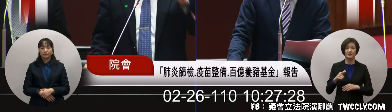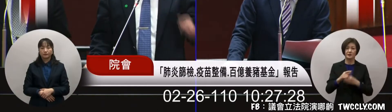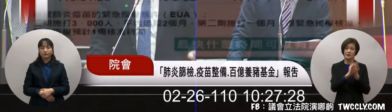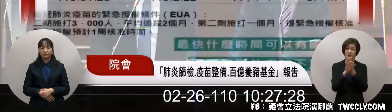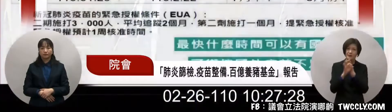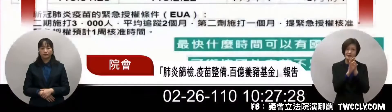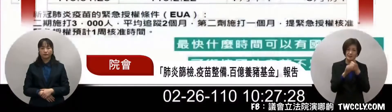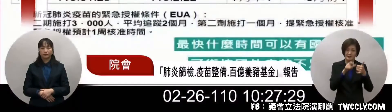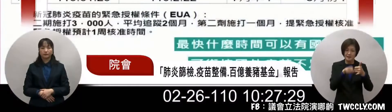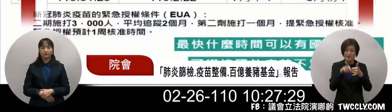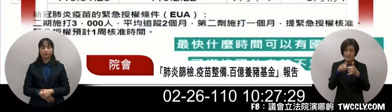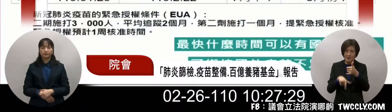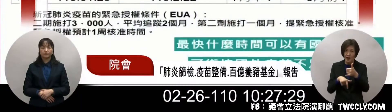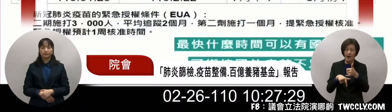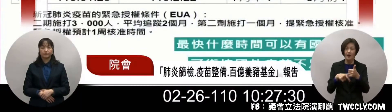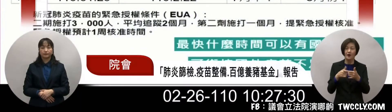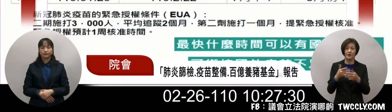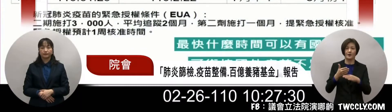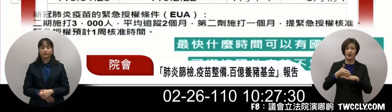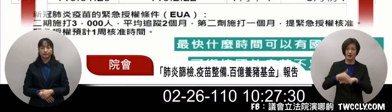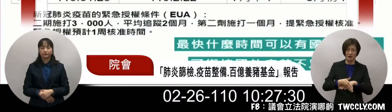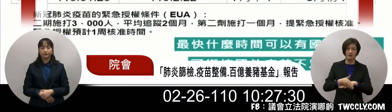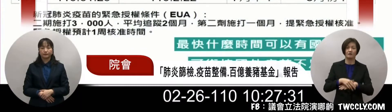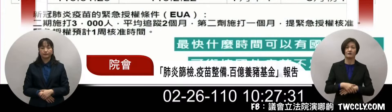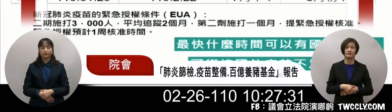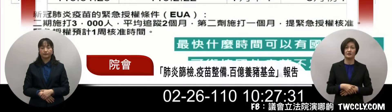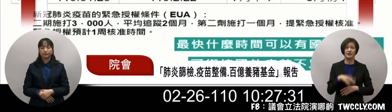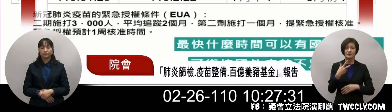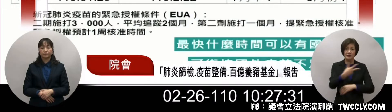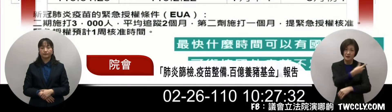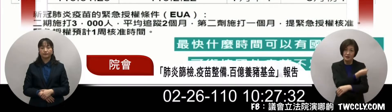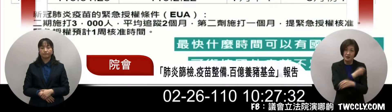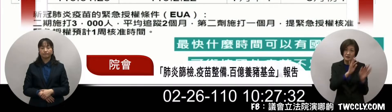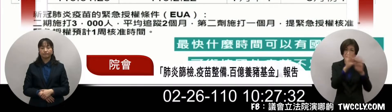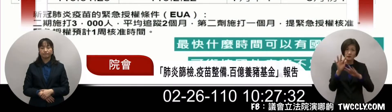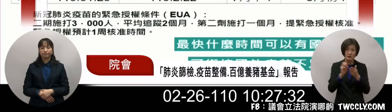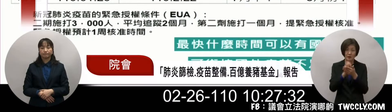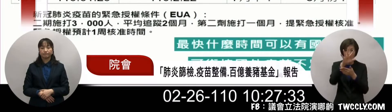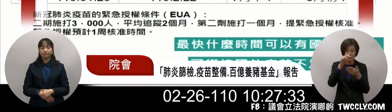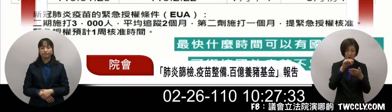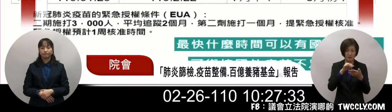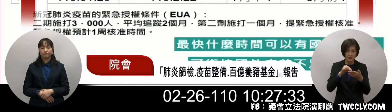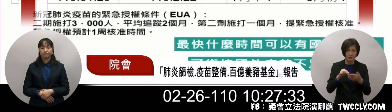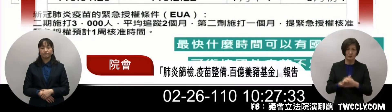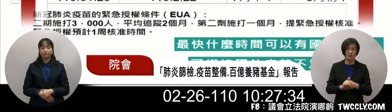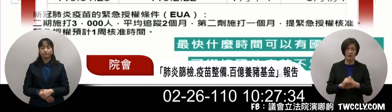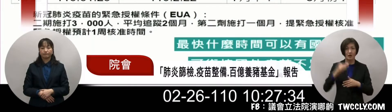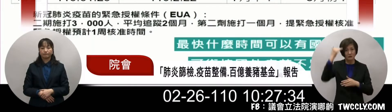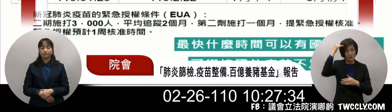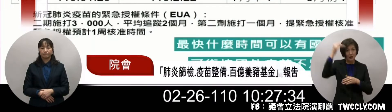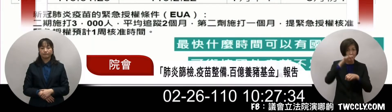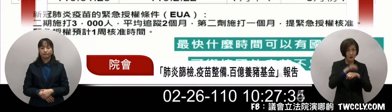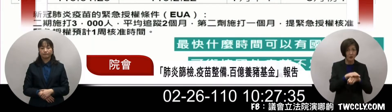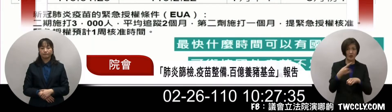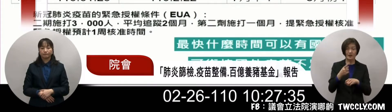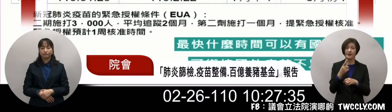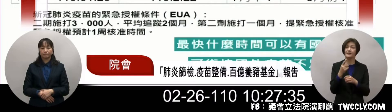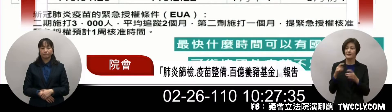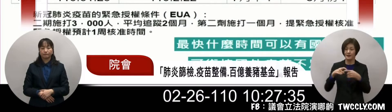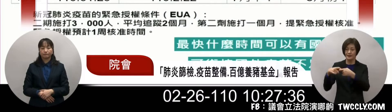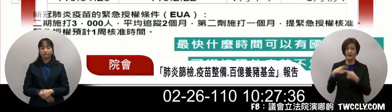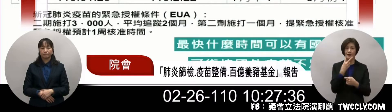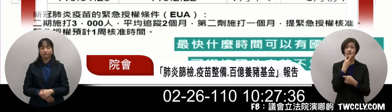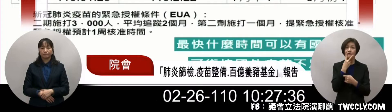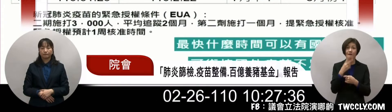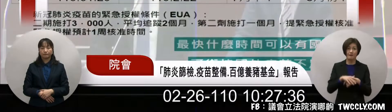准施打的这个阶段。那这个施打的部分，我先请教你，其中报告最快有没有可能高瑞在6月中，联雅在7月中完成？